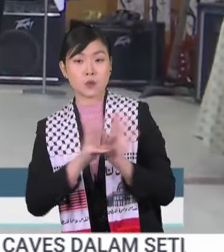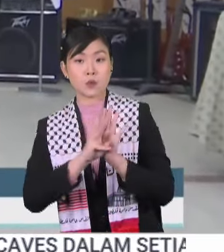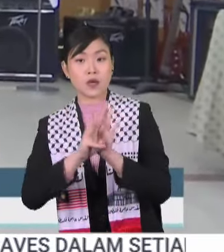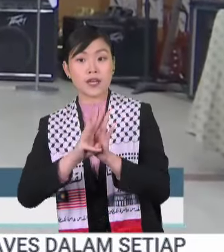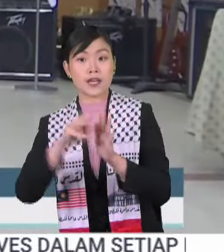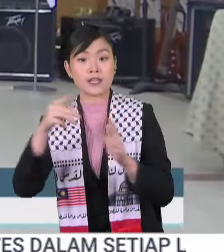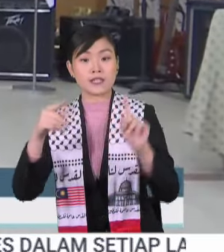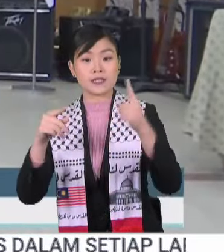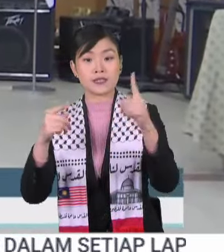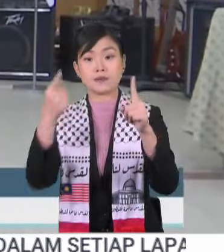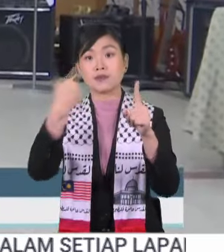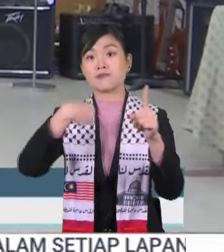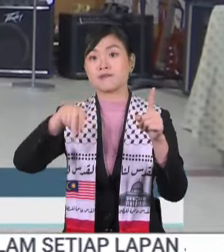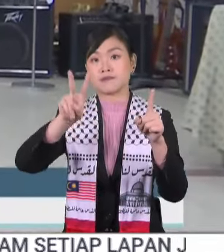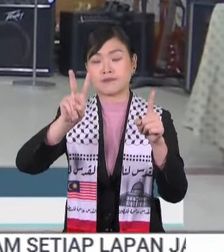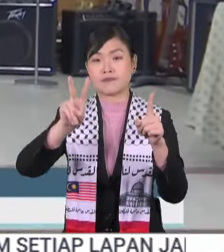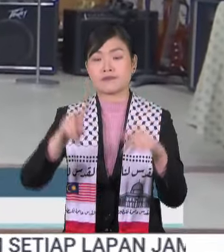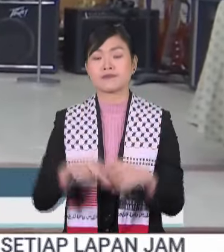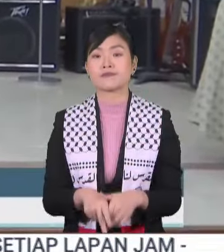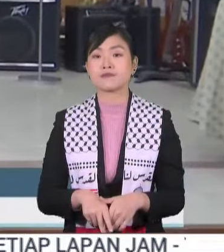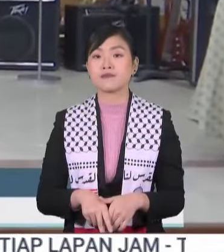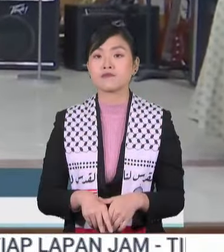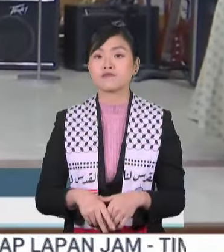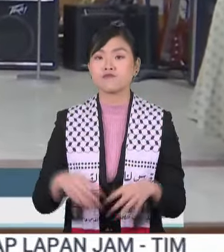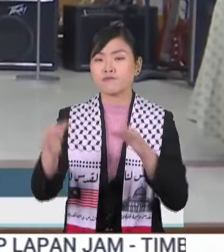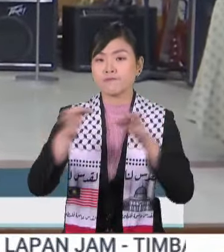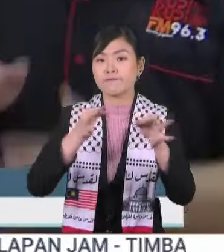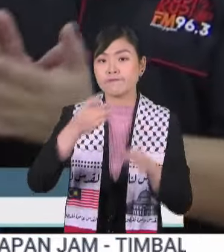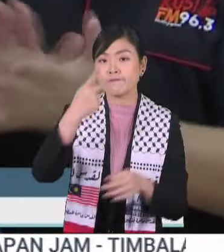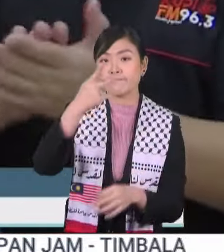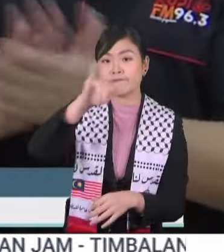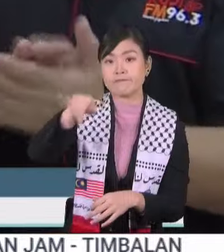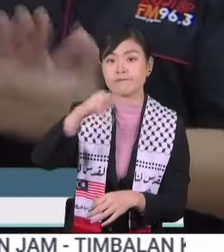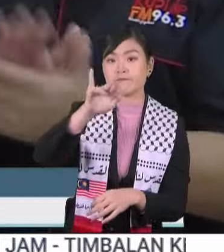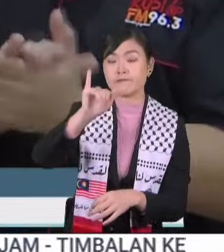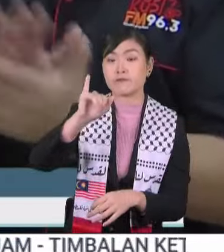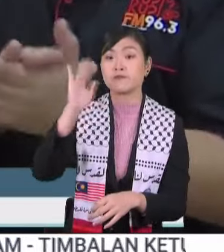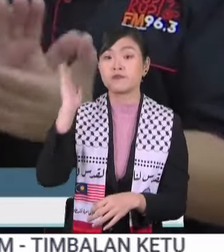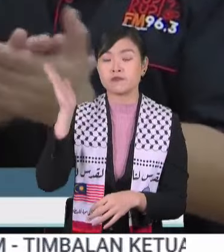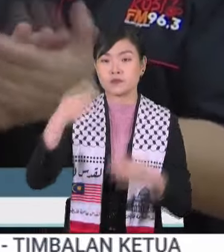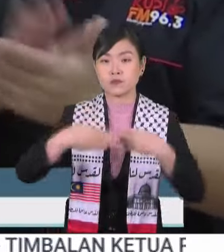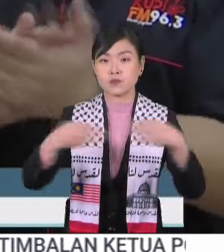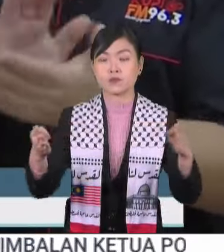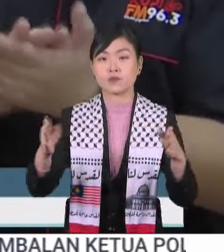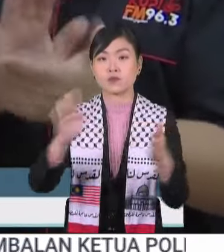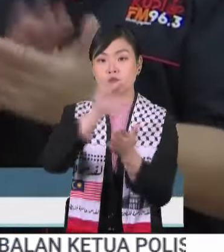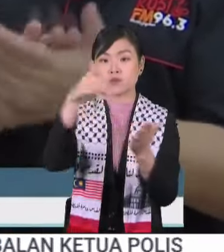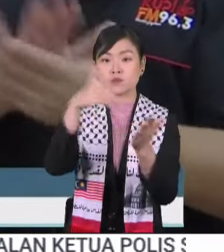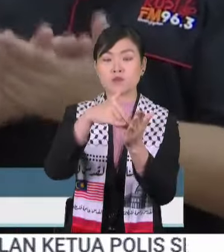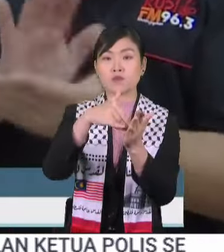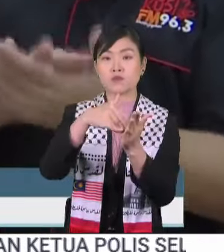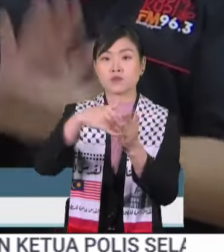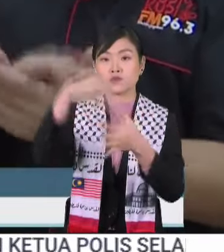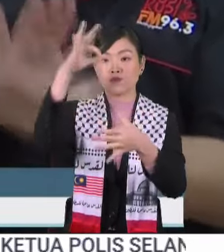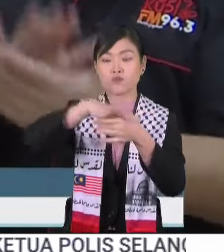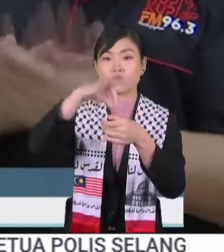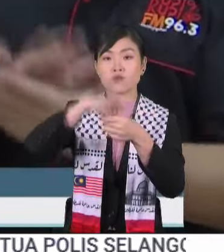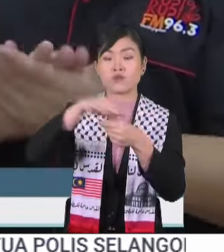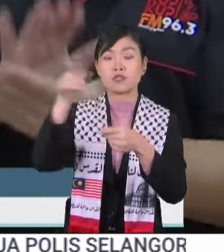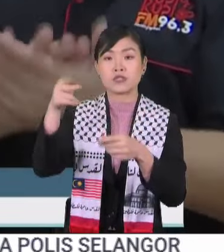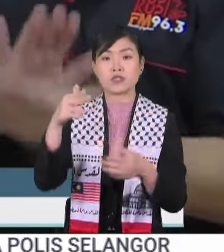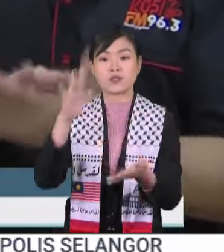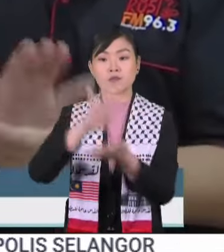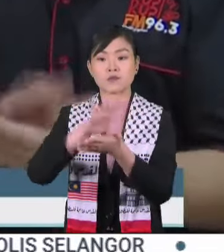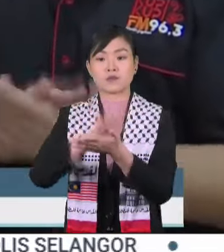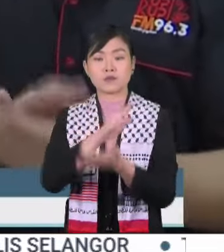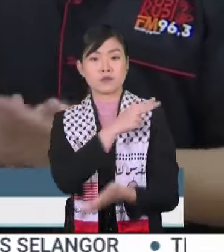Februari ini jelasnya kjri KK akan membuka pusat pengundian di pejabat konsulat dan di sekolah Indonesia